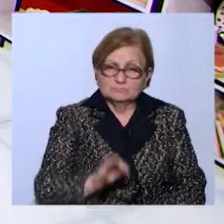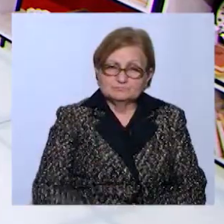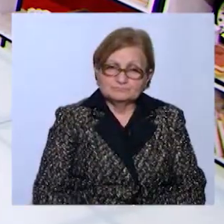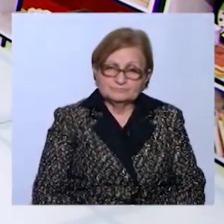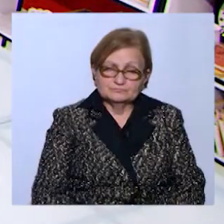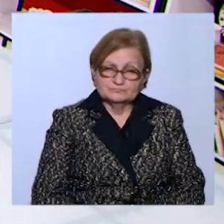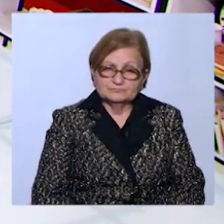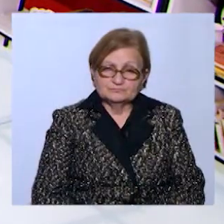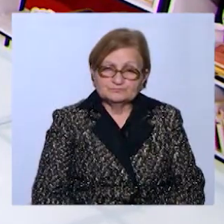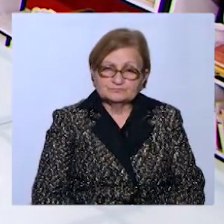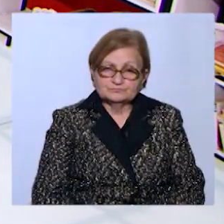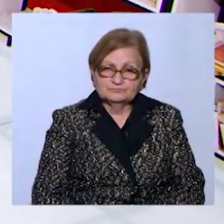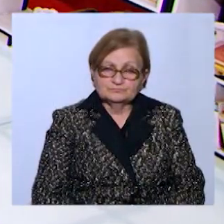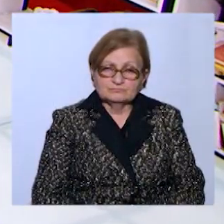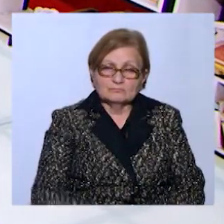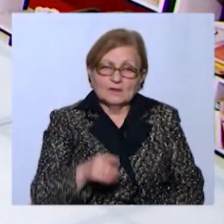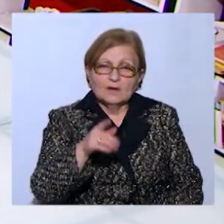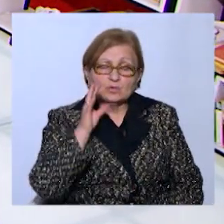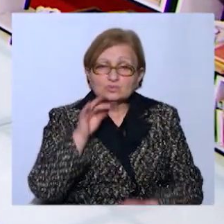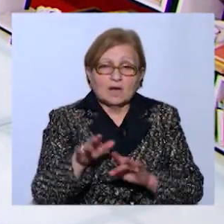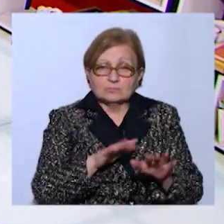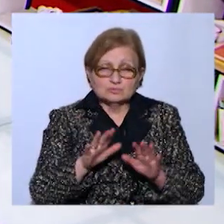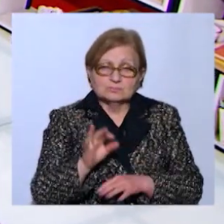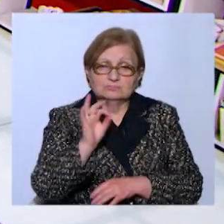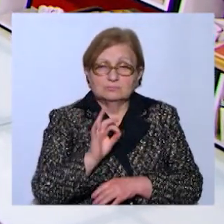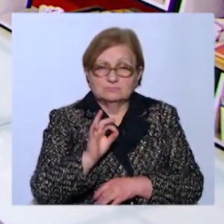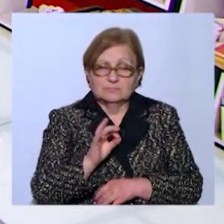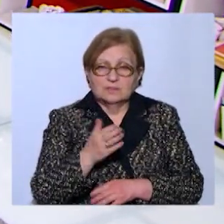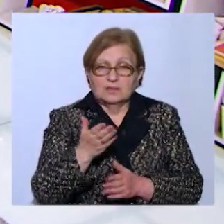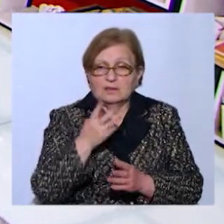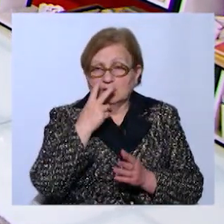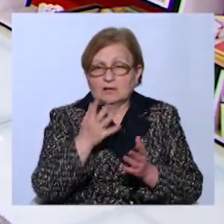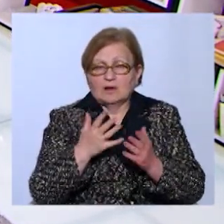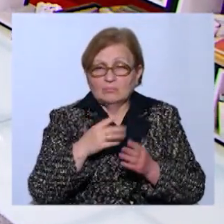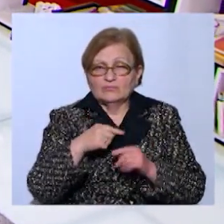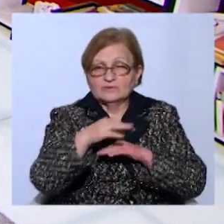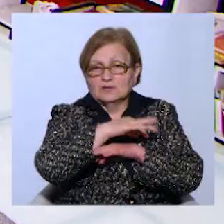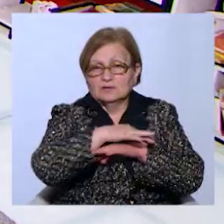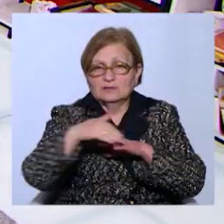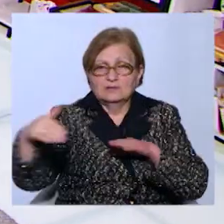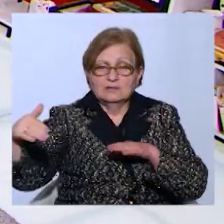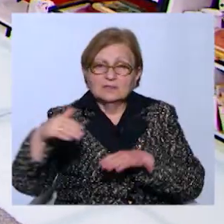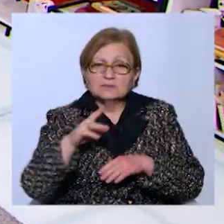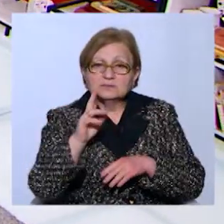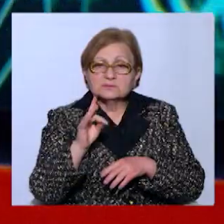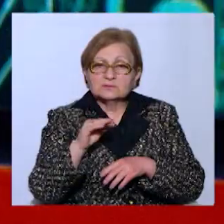იგი თუ არ მოძრაობ, ესე იგი საწყისი იყო 0-0. გამოვიდა წრფე. ნახეთ, ყველა ეს წერტილი